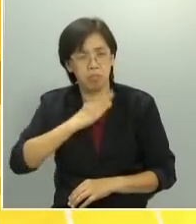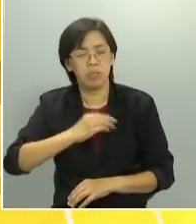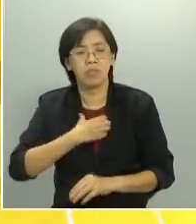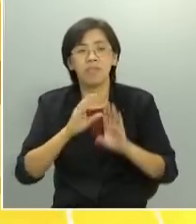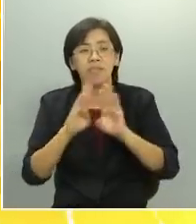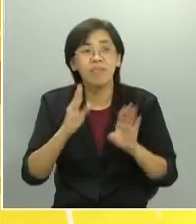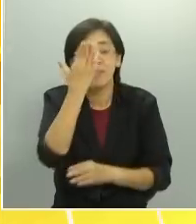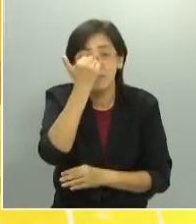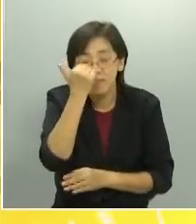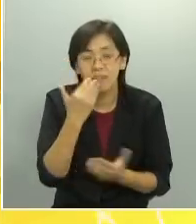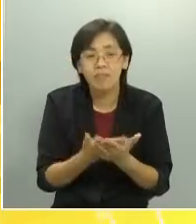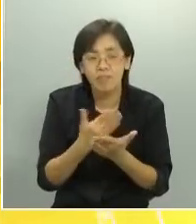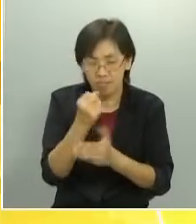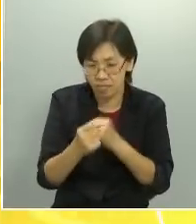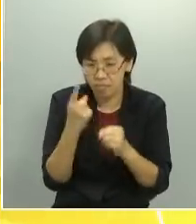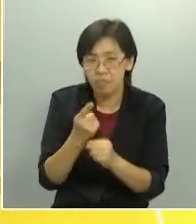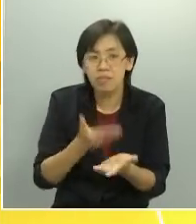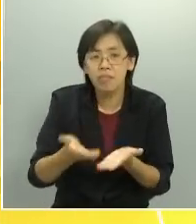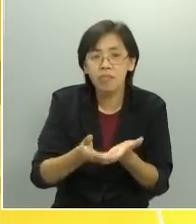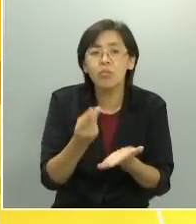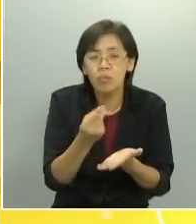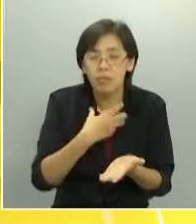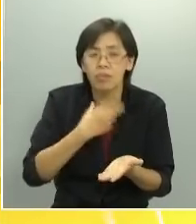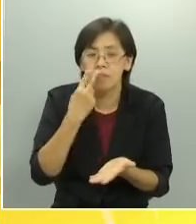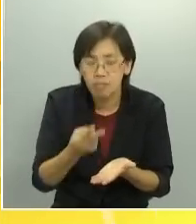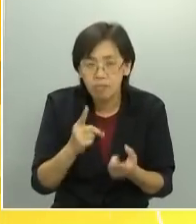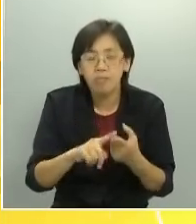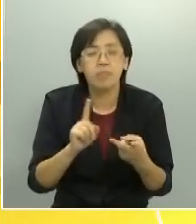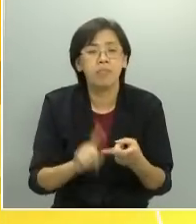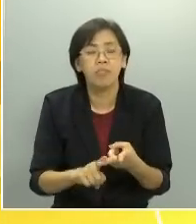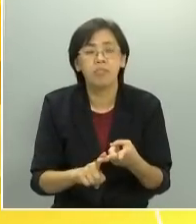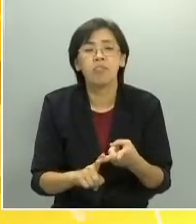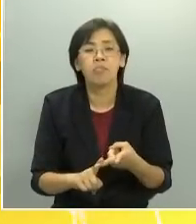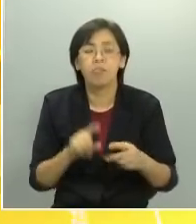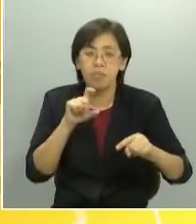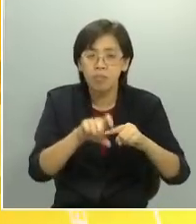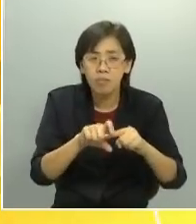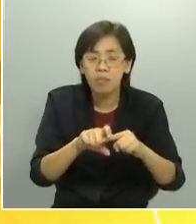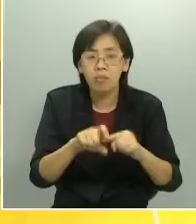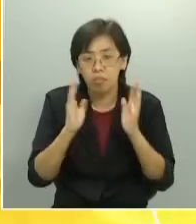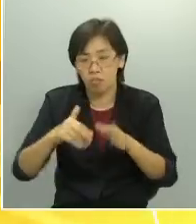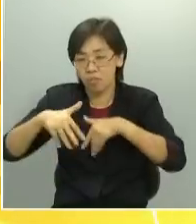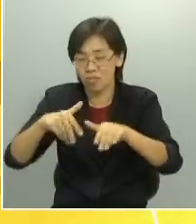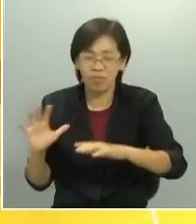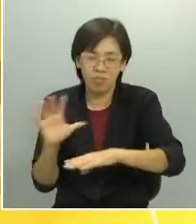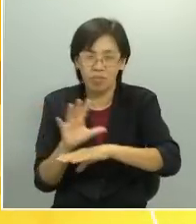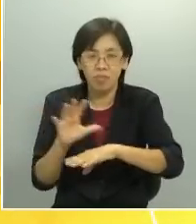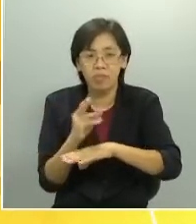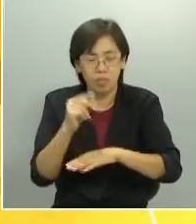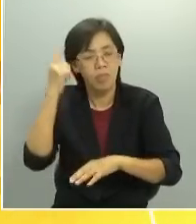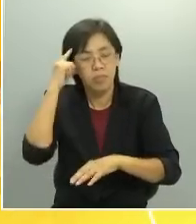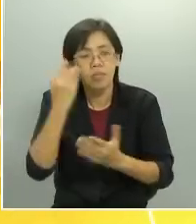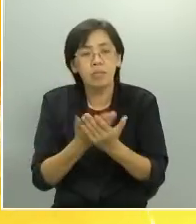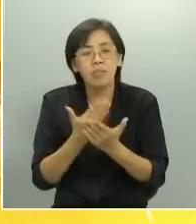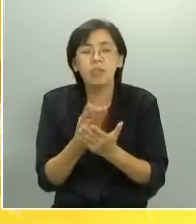ลงแล้วค่าจ่ายต่อปีเป็นเท่าไหร่ในการเดินรถถูกไหมถ้ารู้ค่าจ่ายต่อปีปุ๊บเนี่ยคุณหารจำนวนผู้โดยสารคุณรู้เลยว่าอย่างน้อยค่าโดยสารที่ต้องไปจ่าย